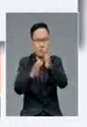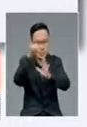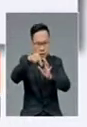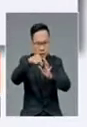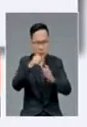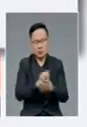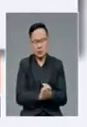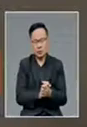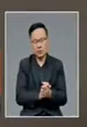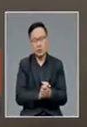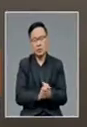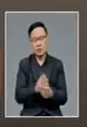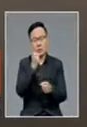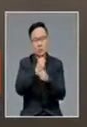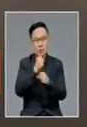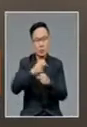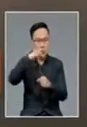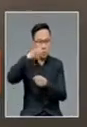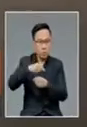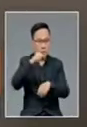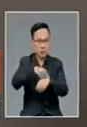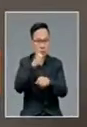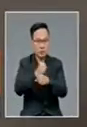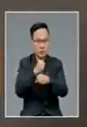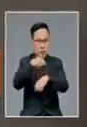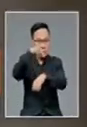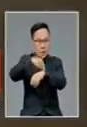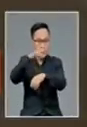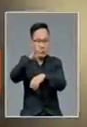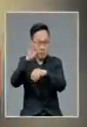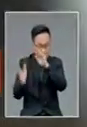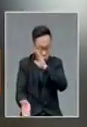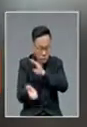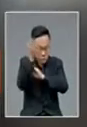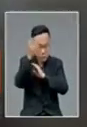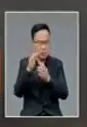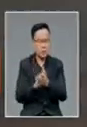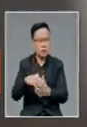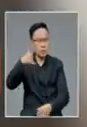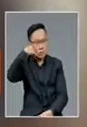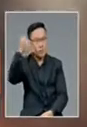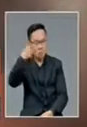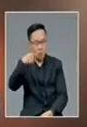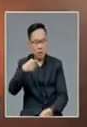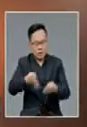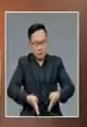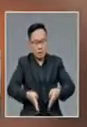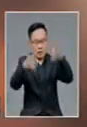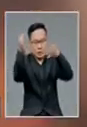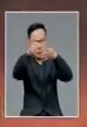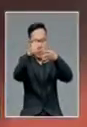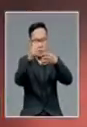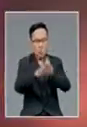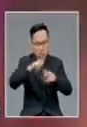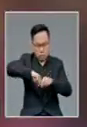ที่เนี่ยเขาเผยด้วยนะคะว่าช่วงก่อน7นาฬิกาตามเวลาท้องถิ่นเจ้าหน้าที่เขาได้รับแจ้งว่าเกิดไฟไหม้ที่ชั้นบนสุดของอาคารความ